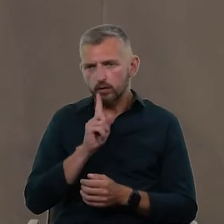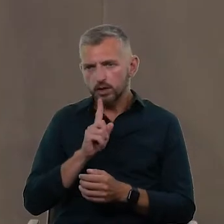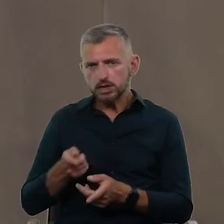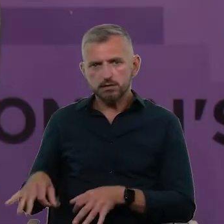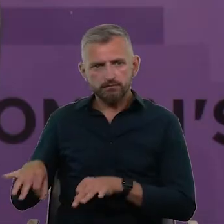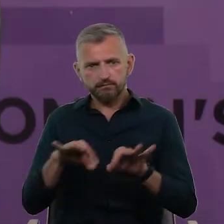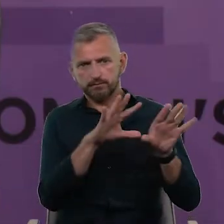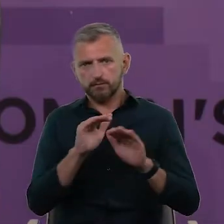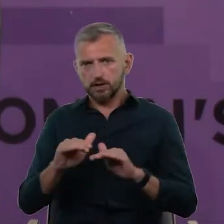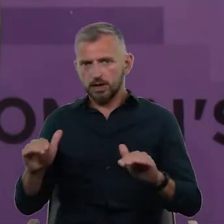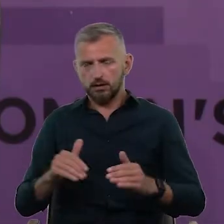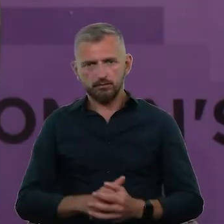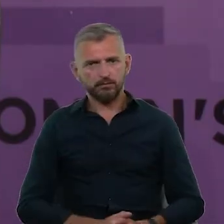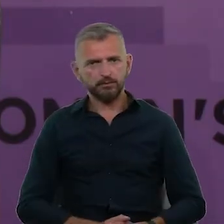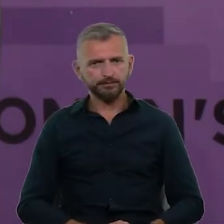вивезти звідти дітей.